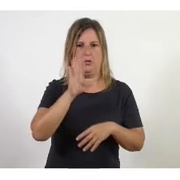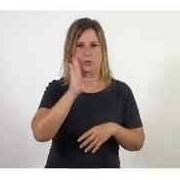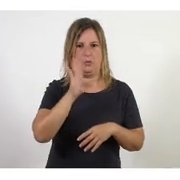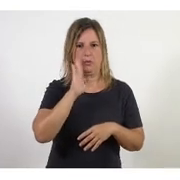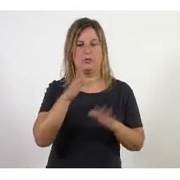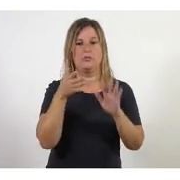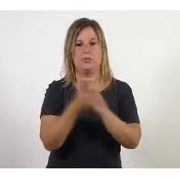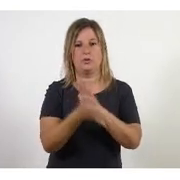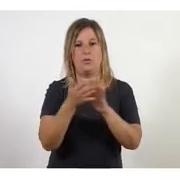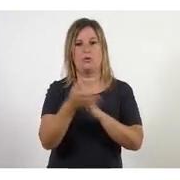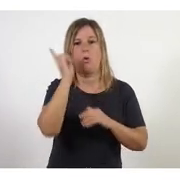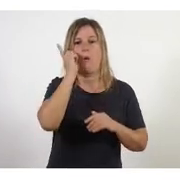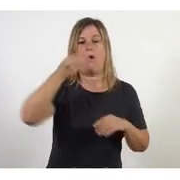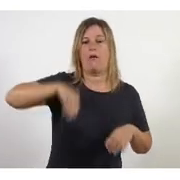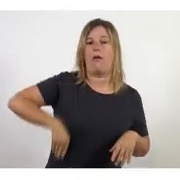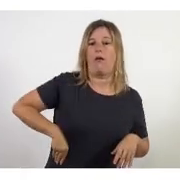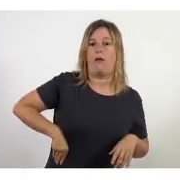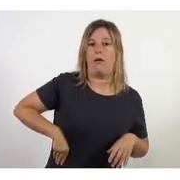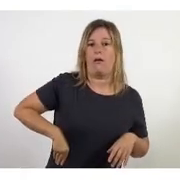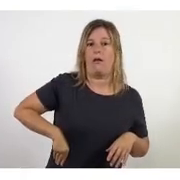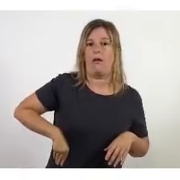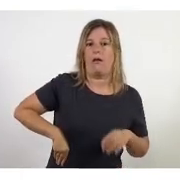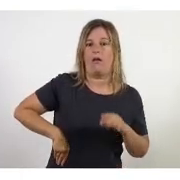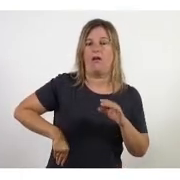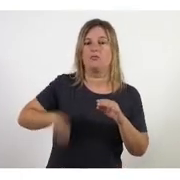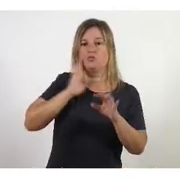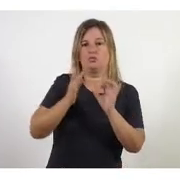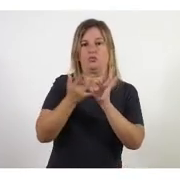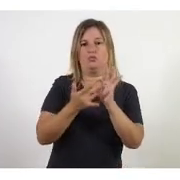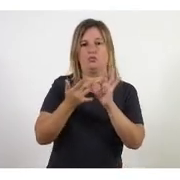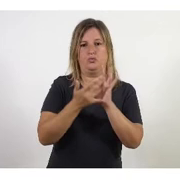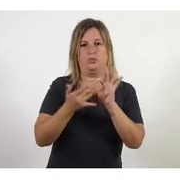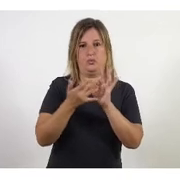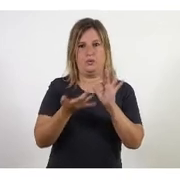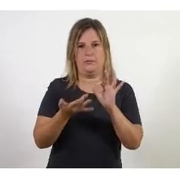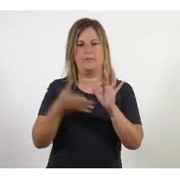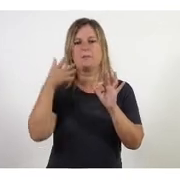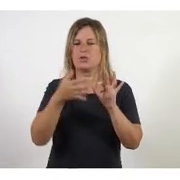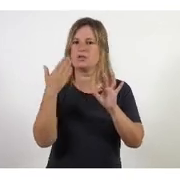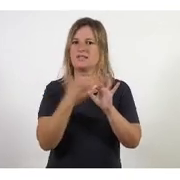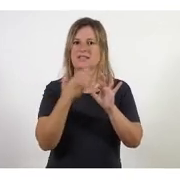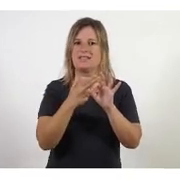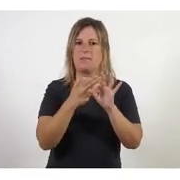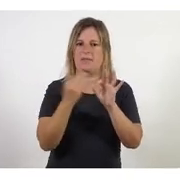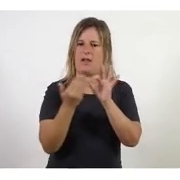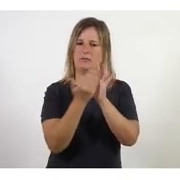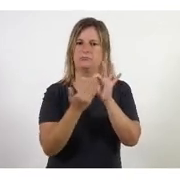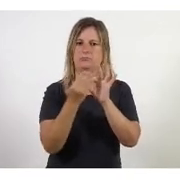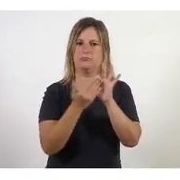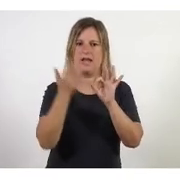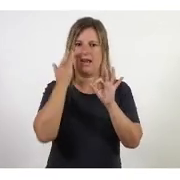Per què? Perquè portem el mòbil a la butxaca, tablet de borrissol, el portem al bolso. Doncs acostumeu-vos a netejar la càmera abans de